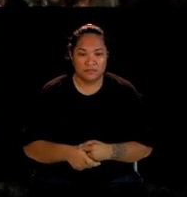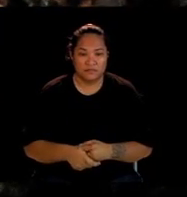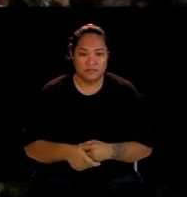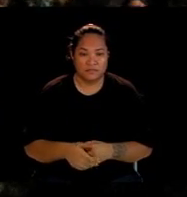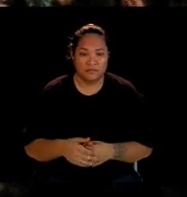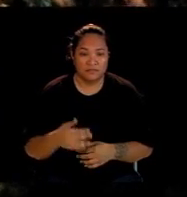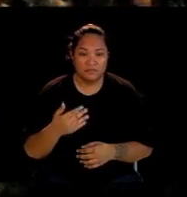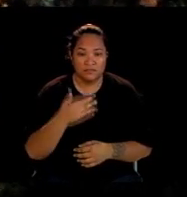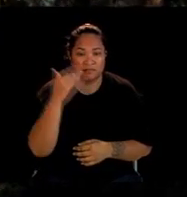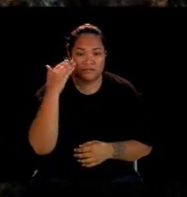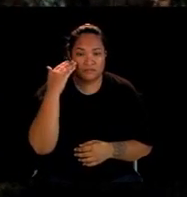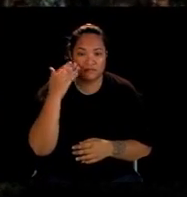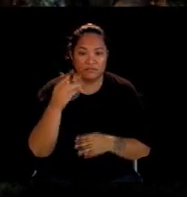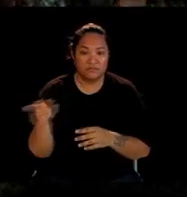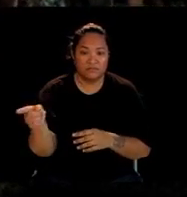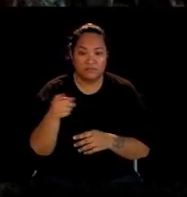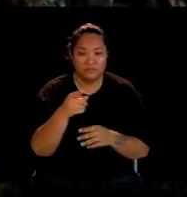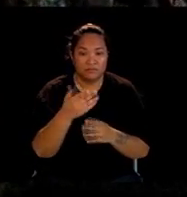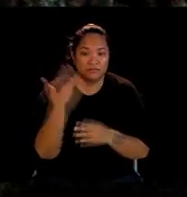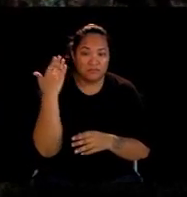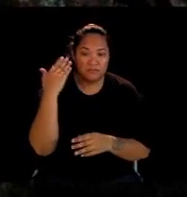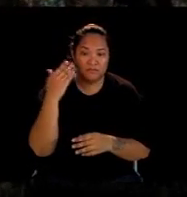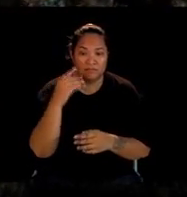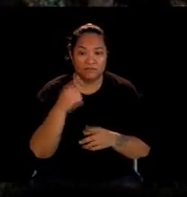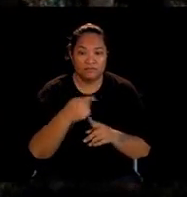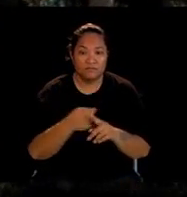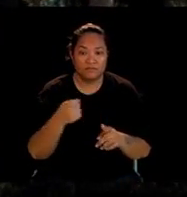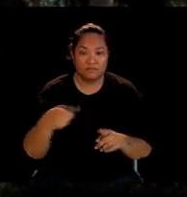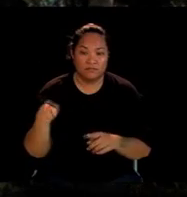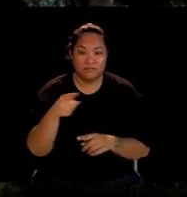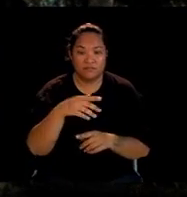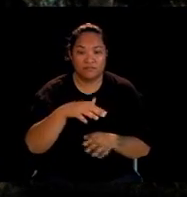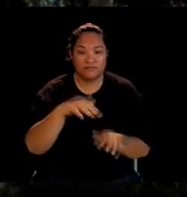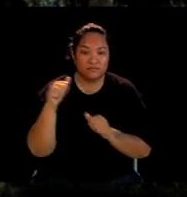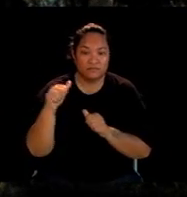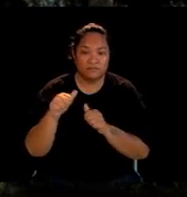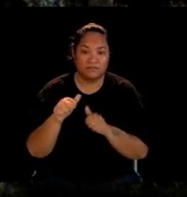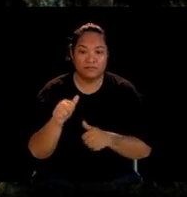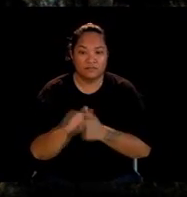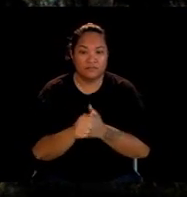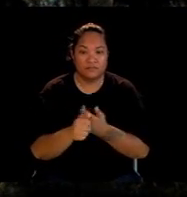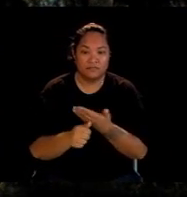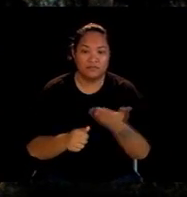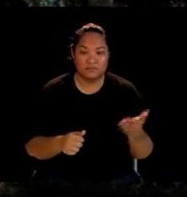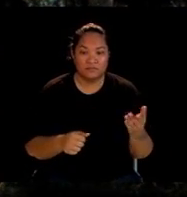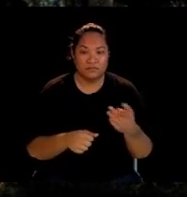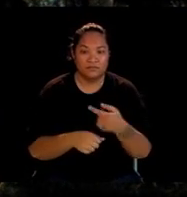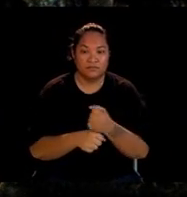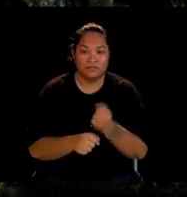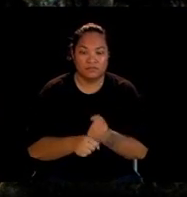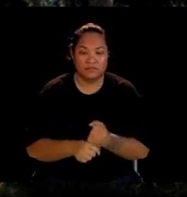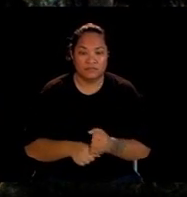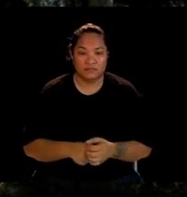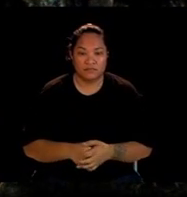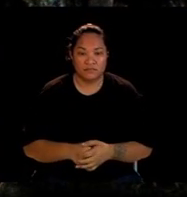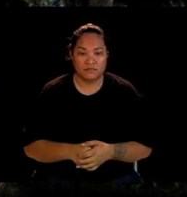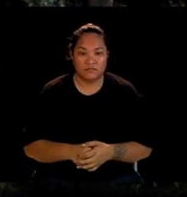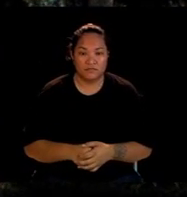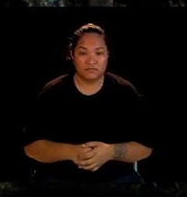Ginin ipinelo niha siha, natatungo ifinatinas niha siha.